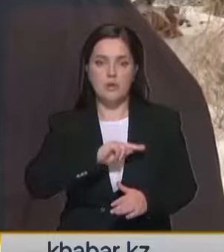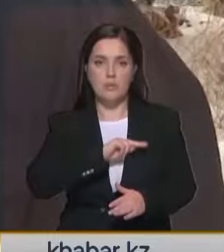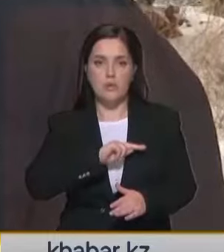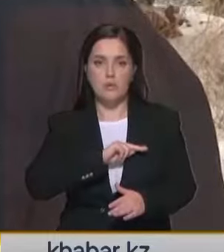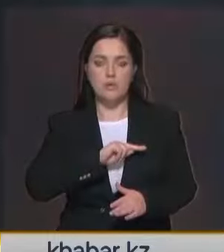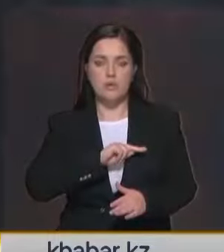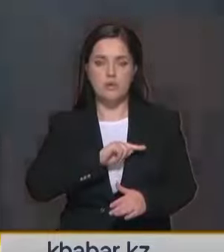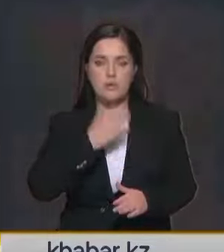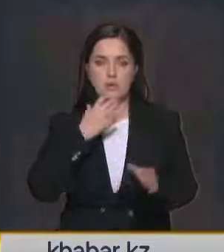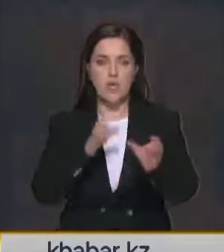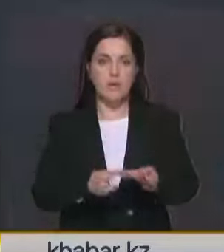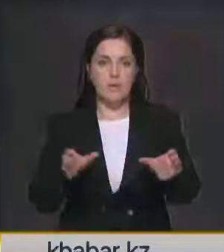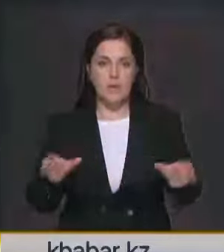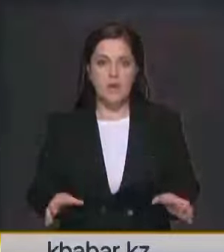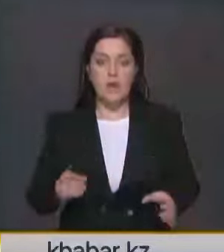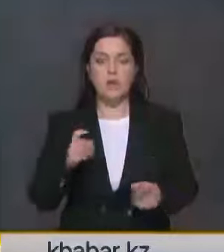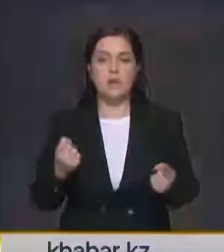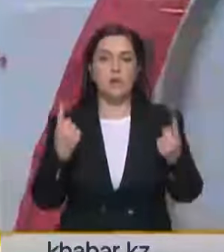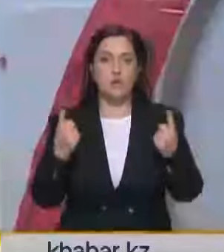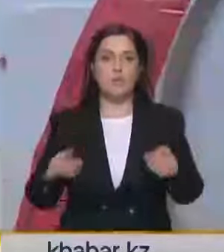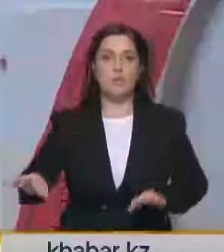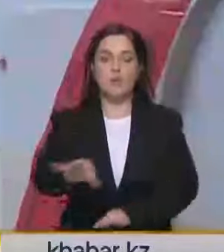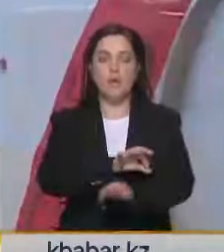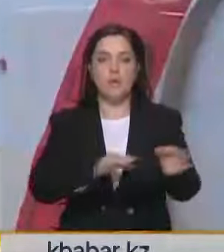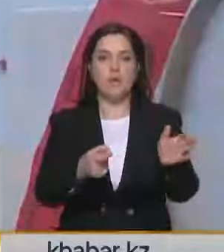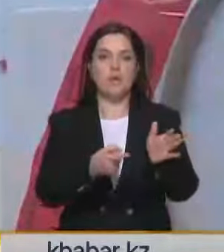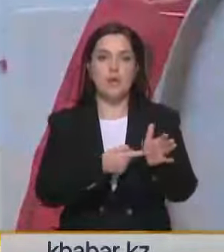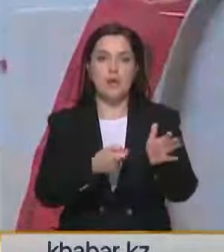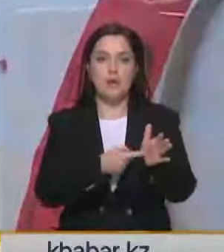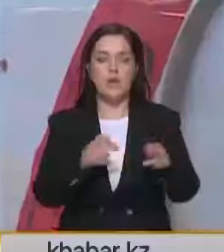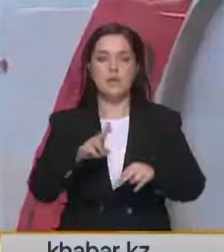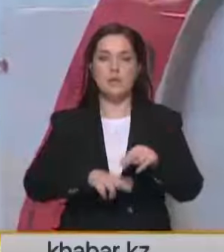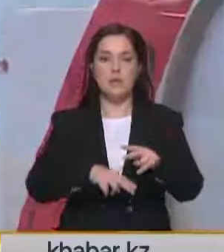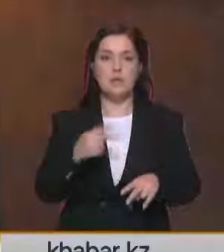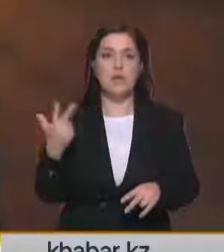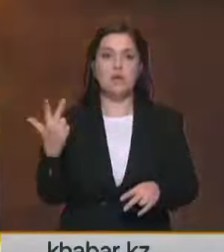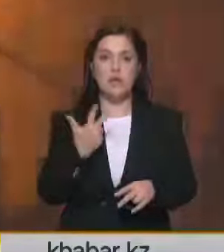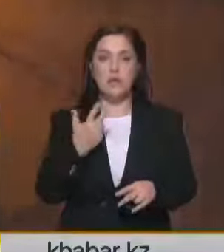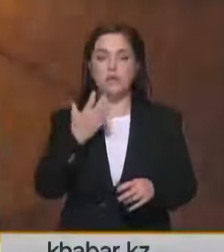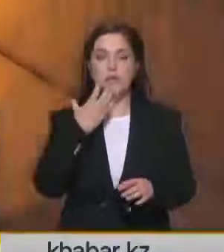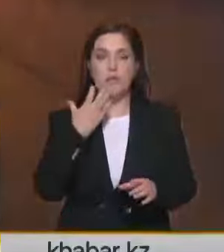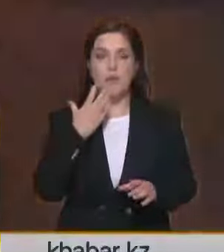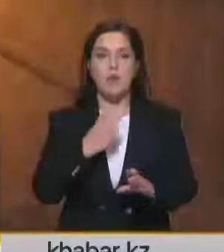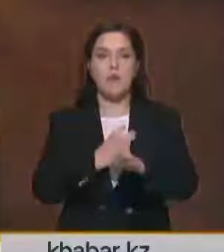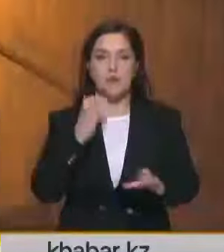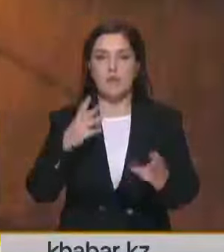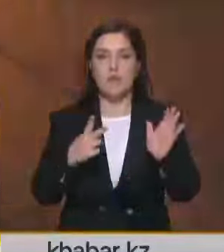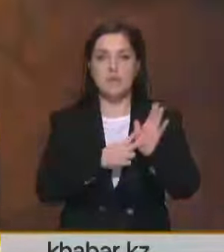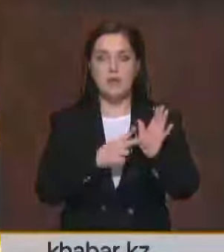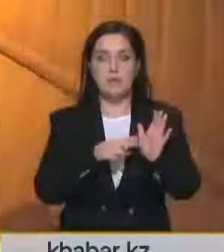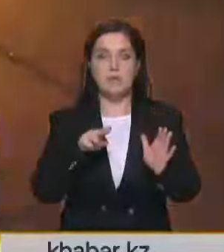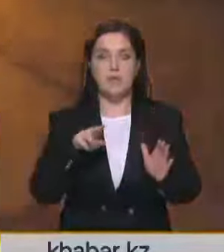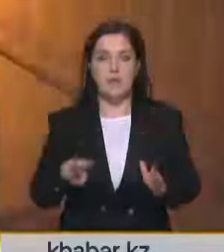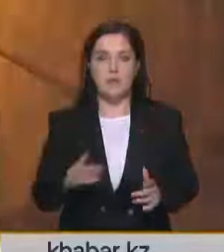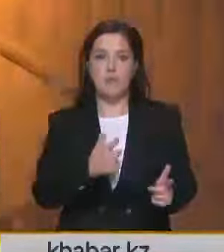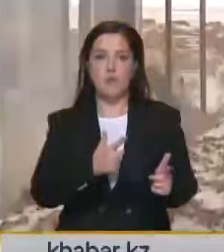тепловых сетей. Одним из масштабных проектов в Караганде стало строительство 3-го тепловывода. В этом году проложили 7 километров сетей